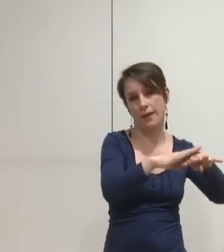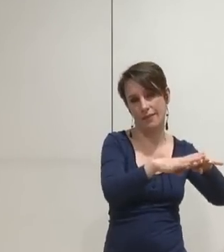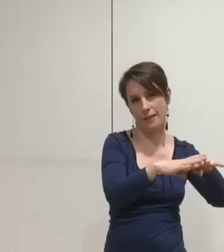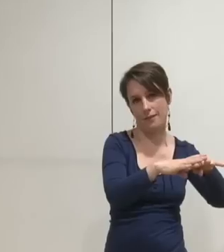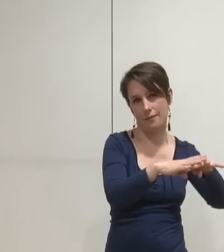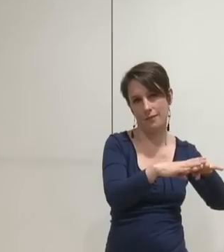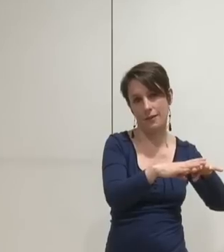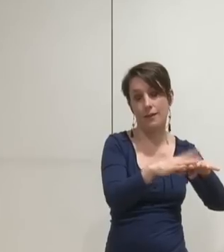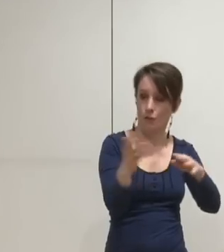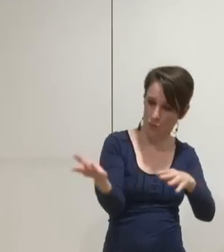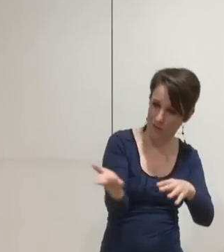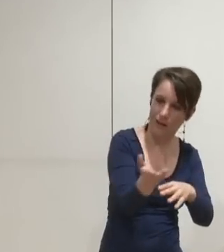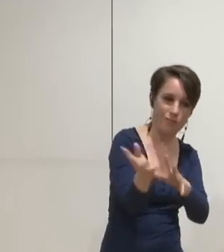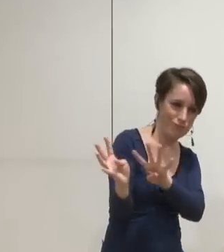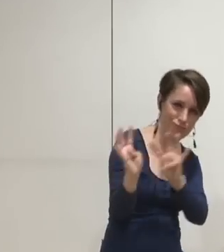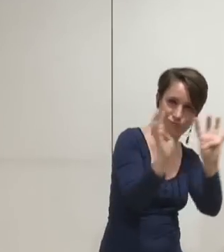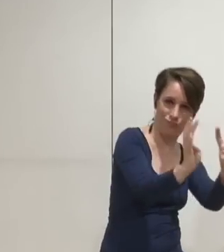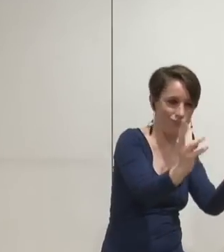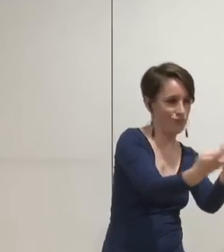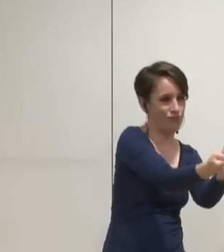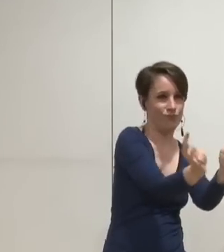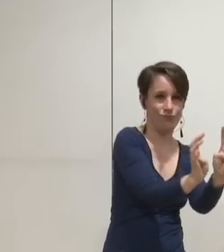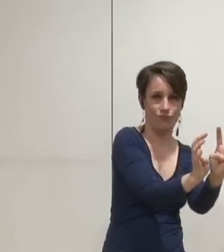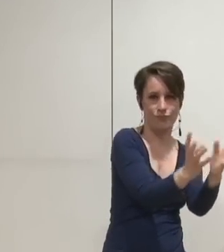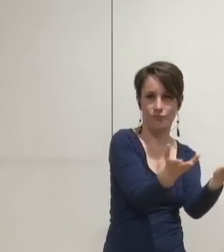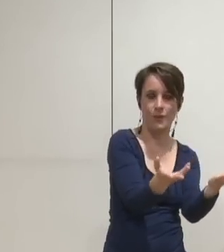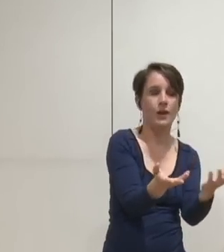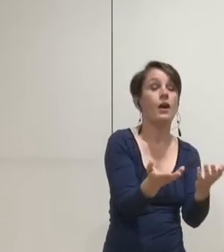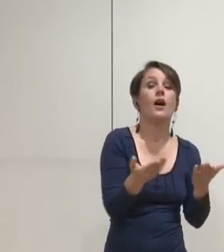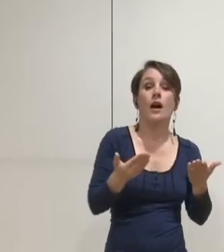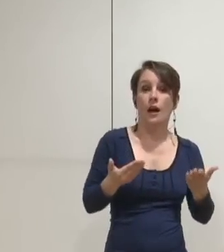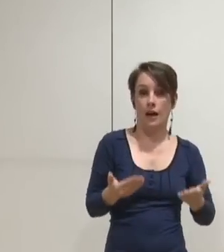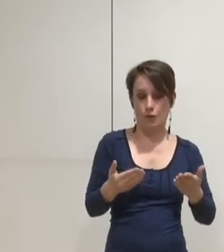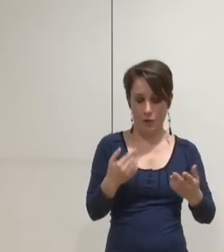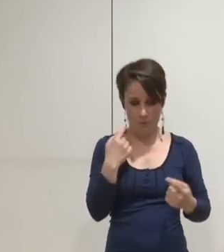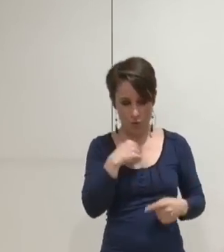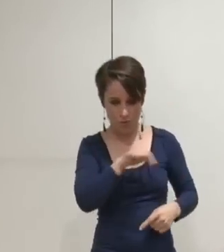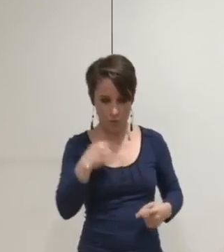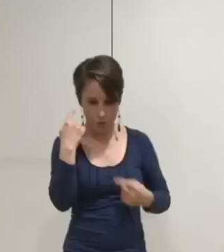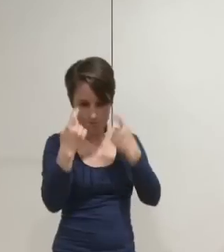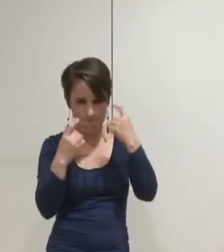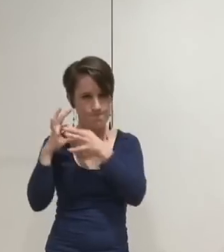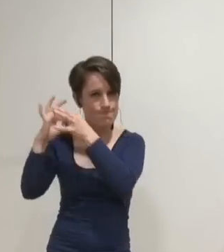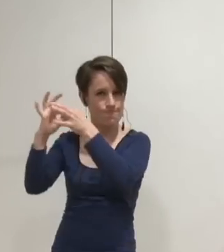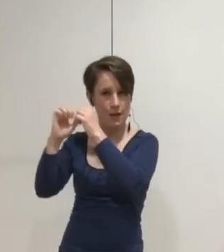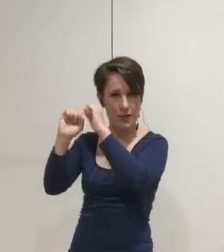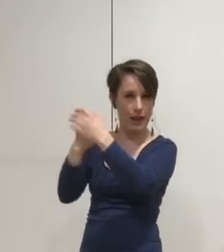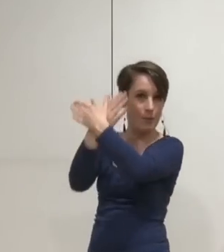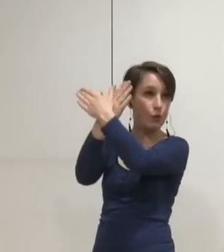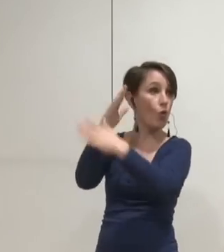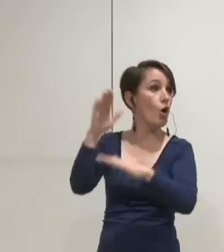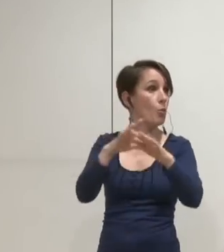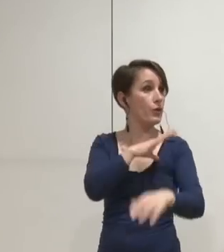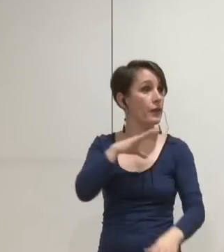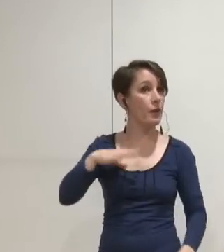venir constituer les tables de quartier donc on a actuellement mener une réflexion en associant étroitement la Métro peut-être que Madame Marie Jos sal